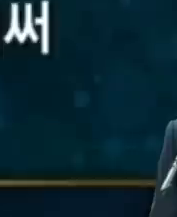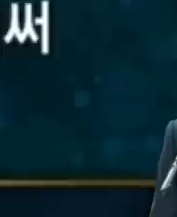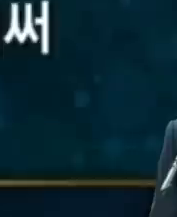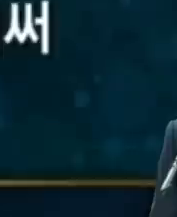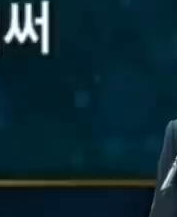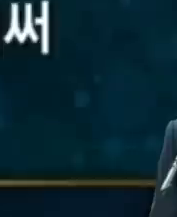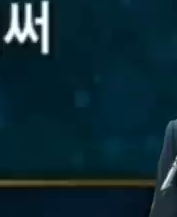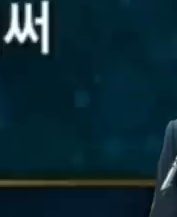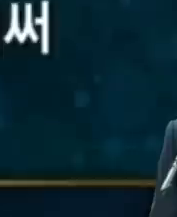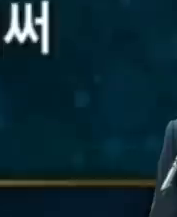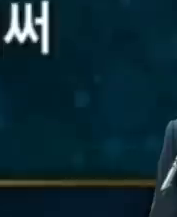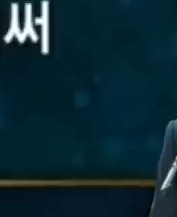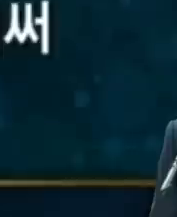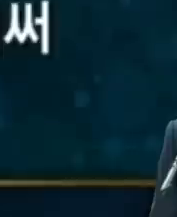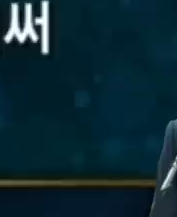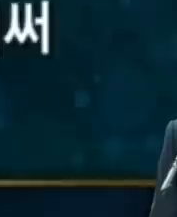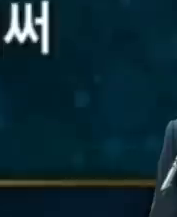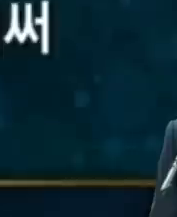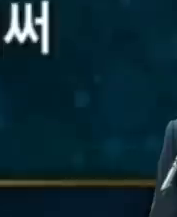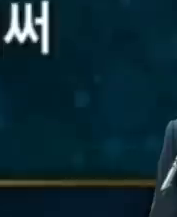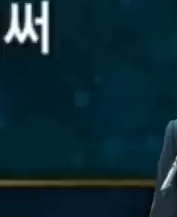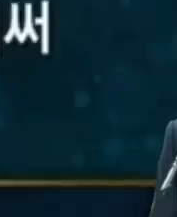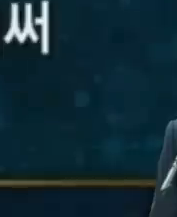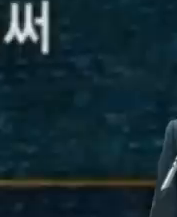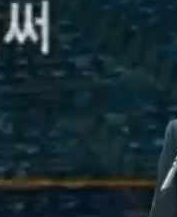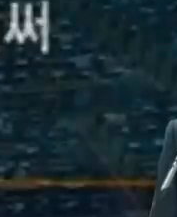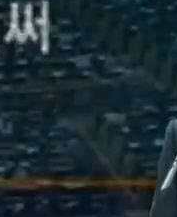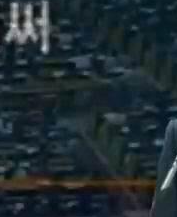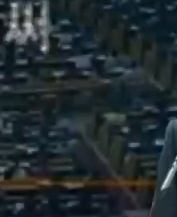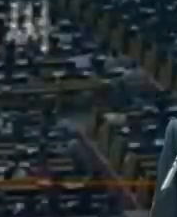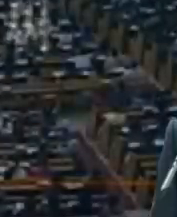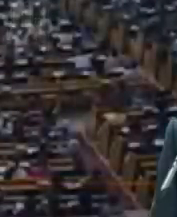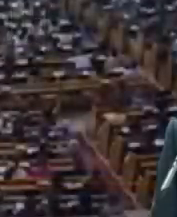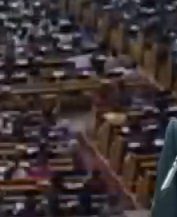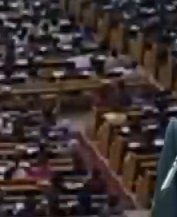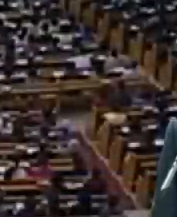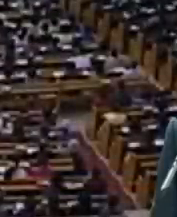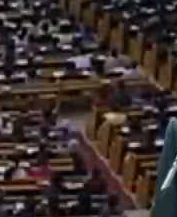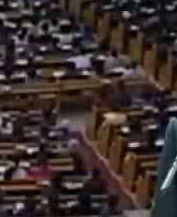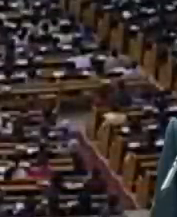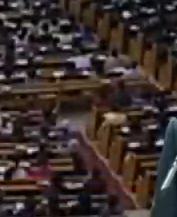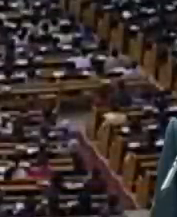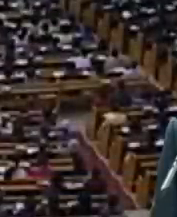벌써 심판을 받은 것이니라. 아멘.